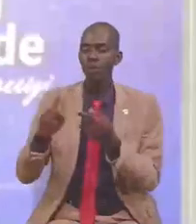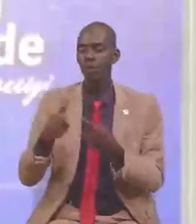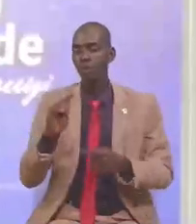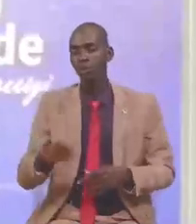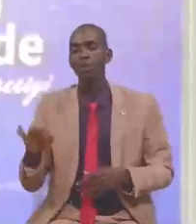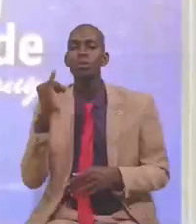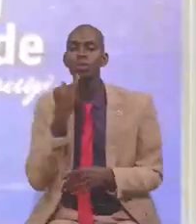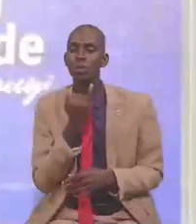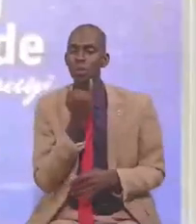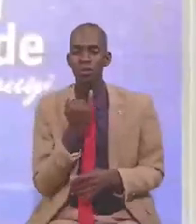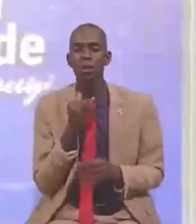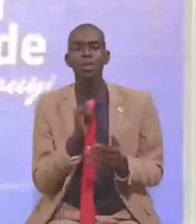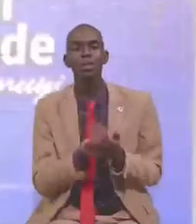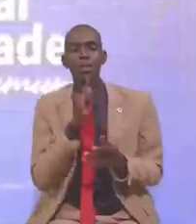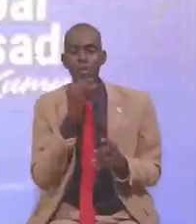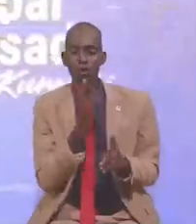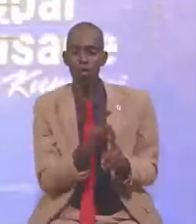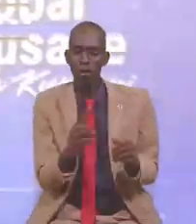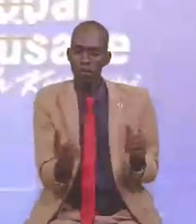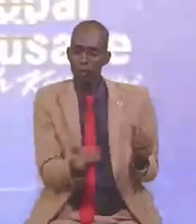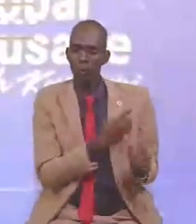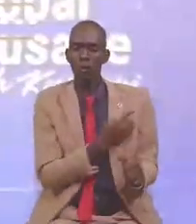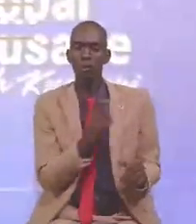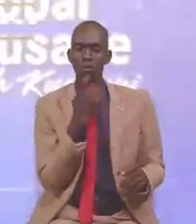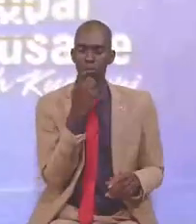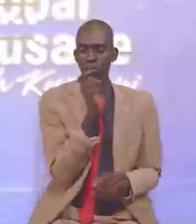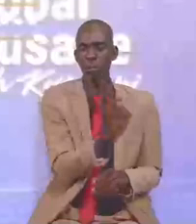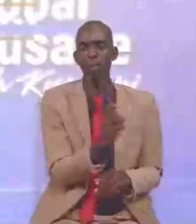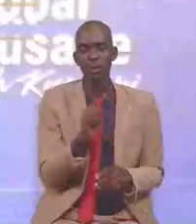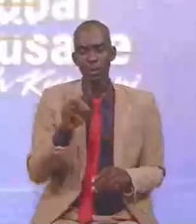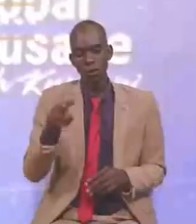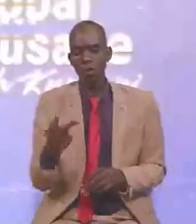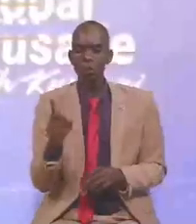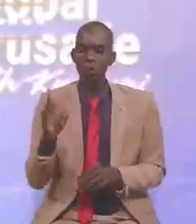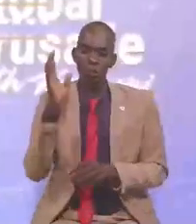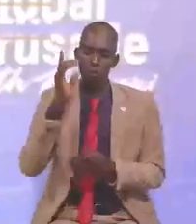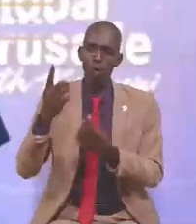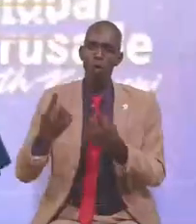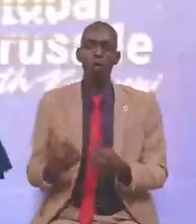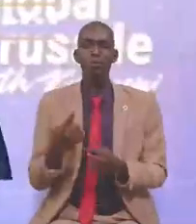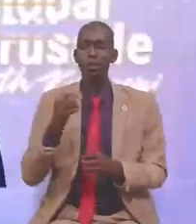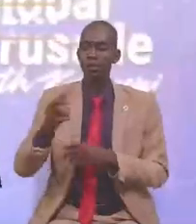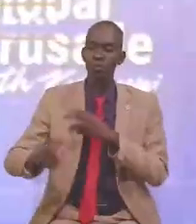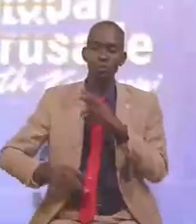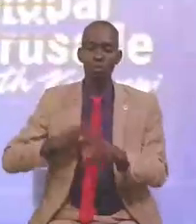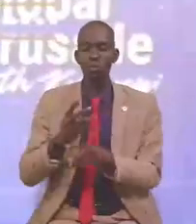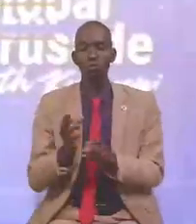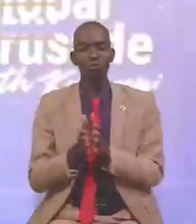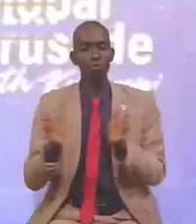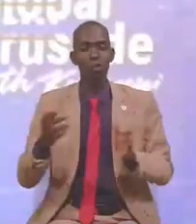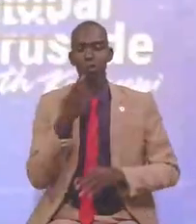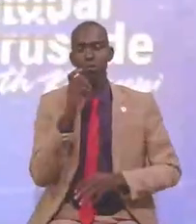pas va venir. Et puis, et le pas final universel. Donc ils ont